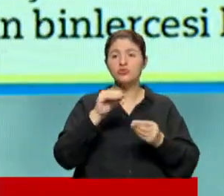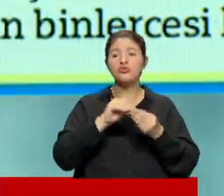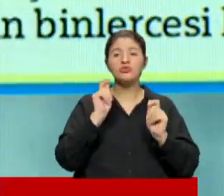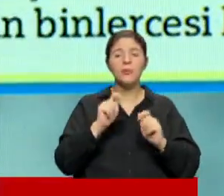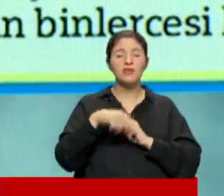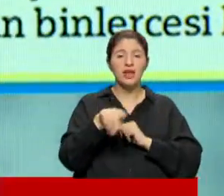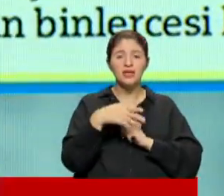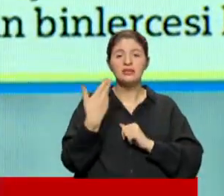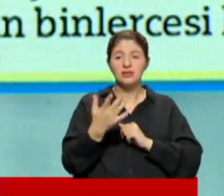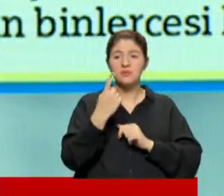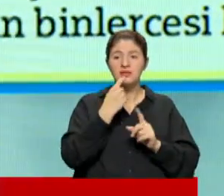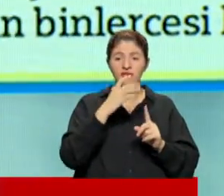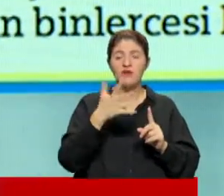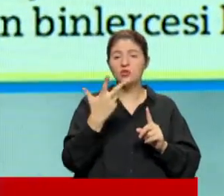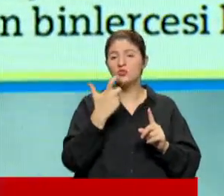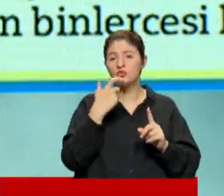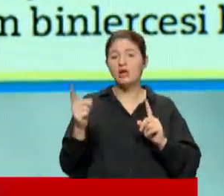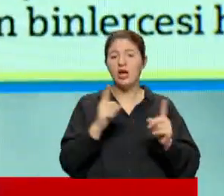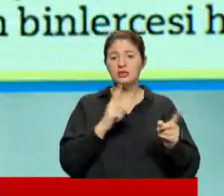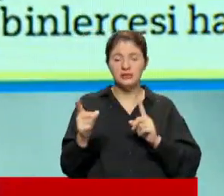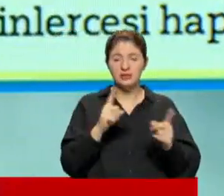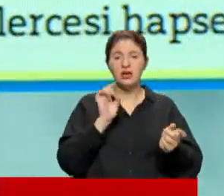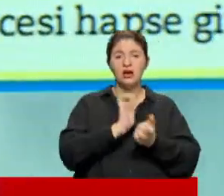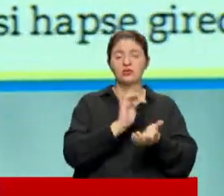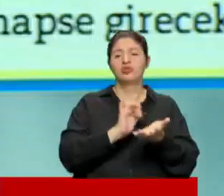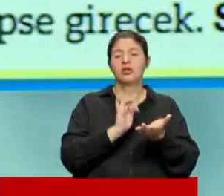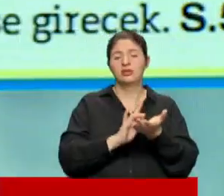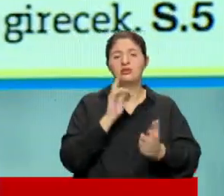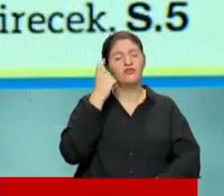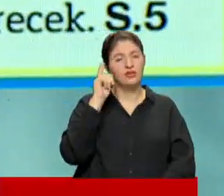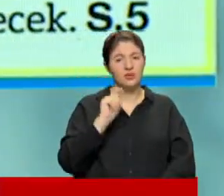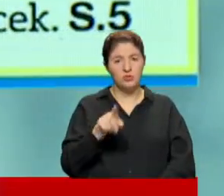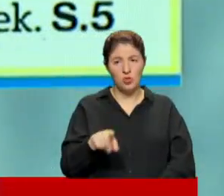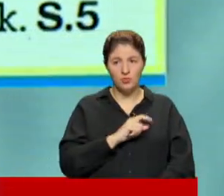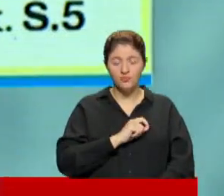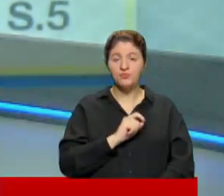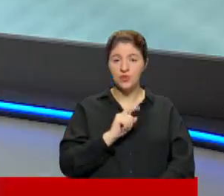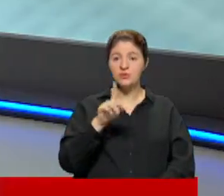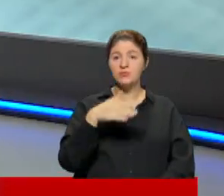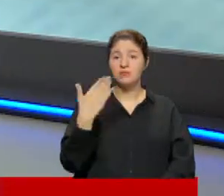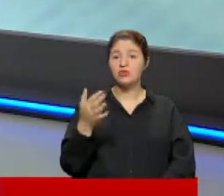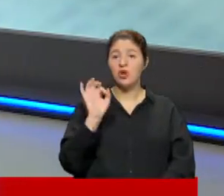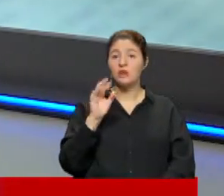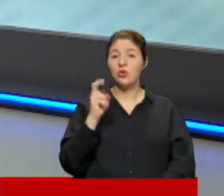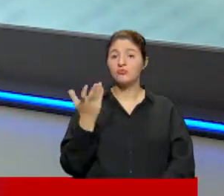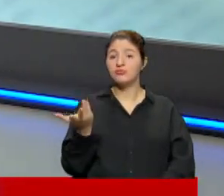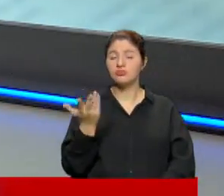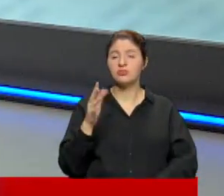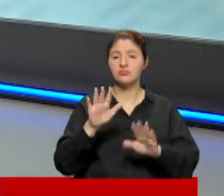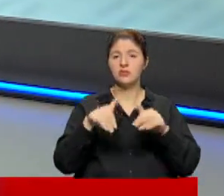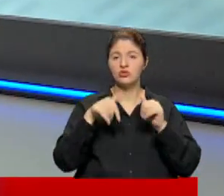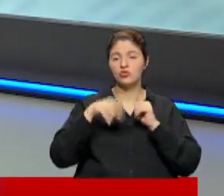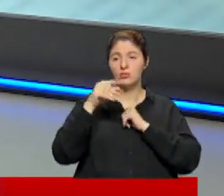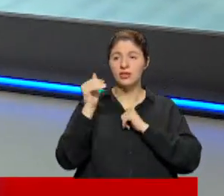işleyenlere ise 1 yıl ile 3 yıl arasında hapis cezası öngörülüyor bir başka önemli konu da meclisin